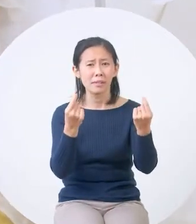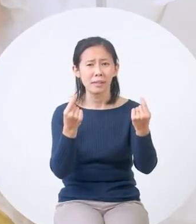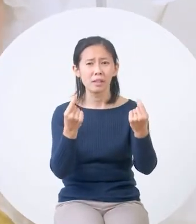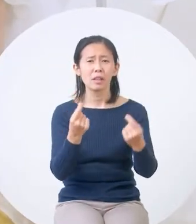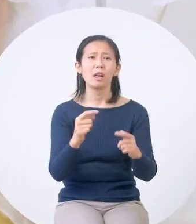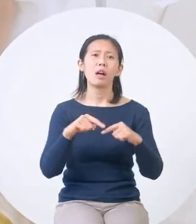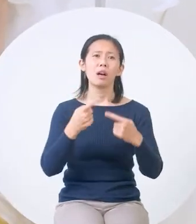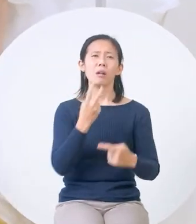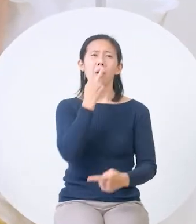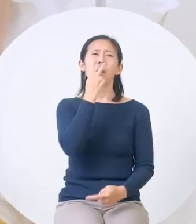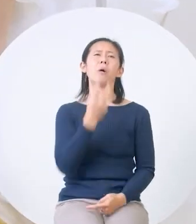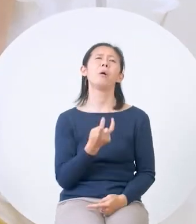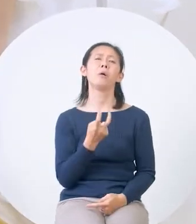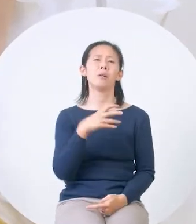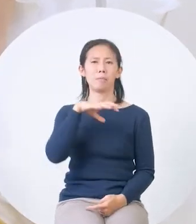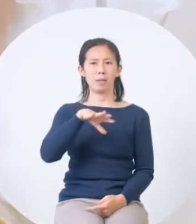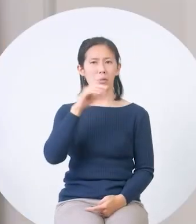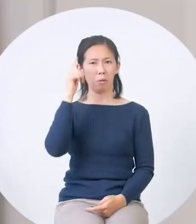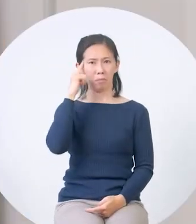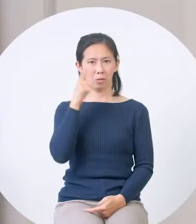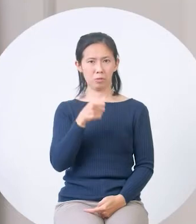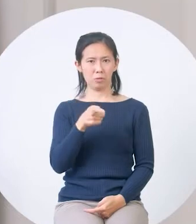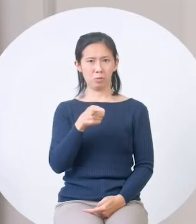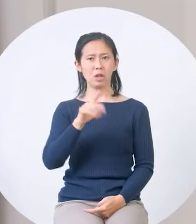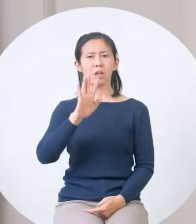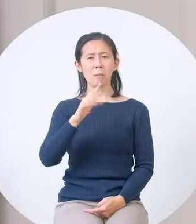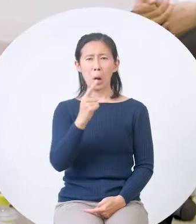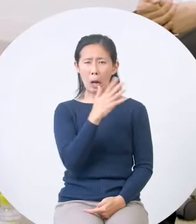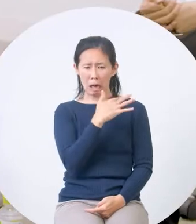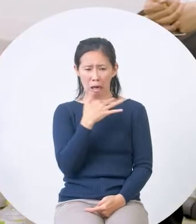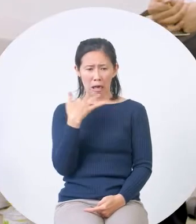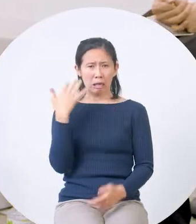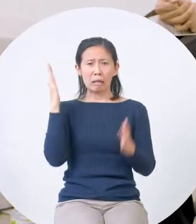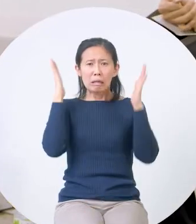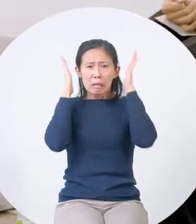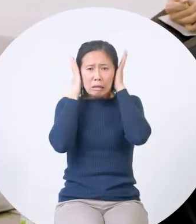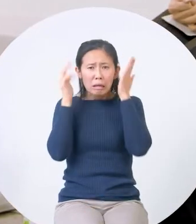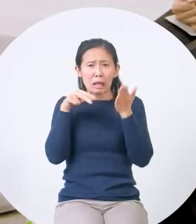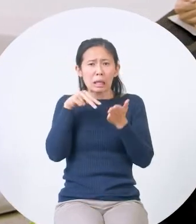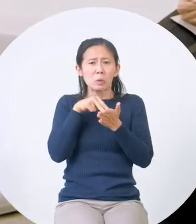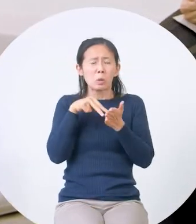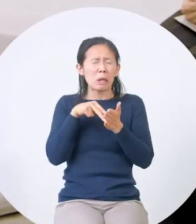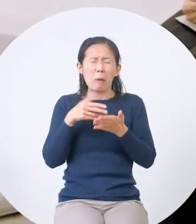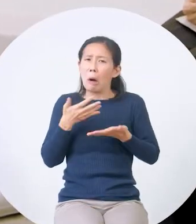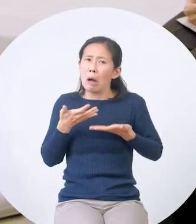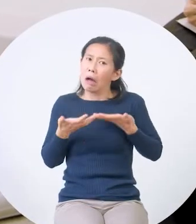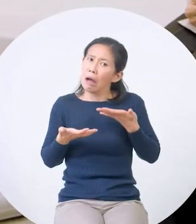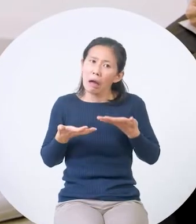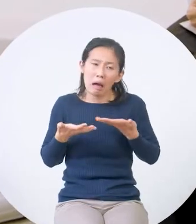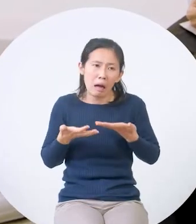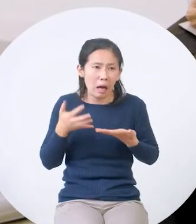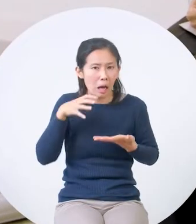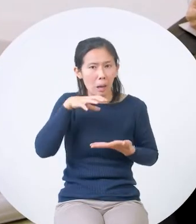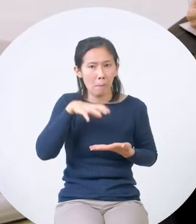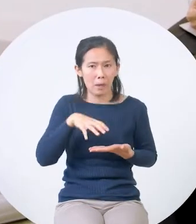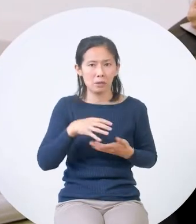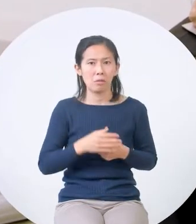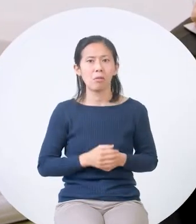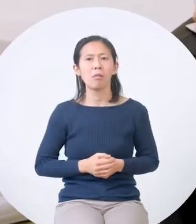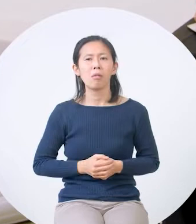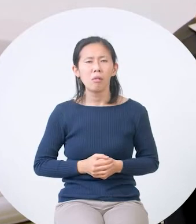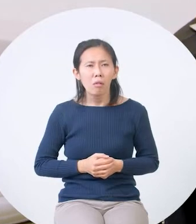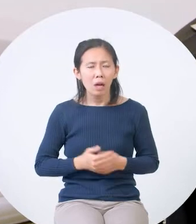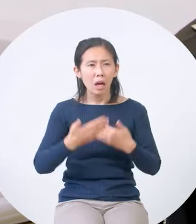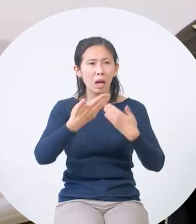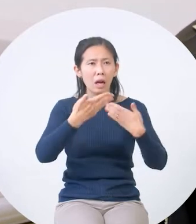ってする場所だと思うんですけど、私たちにとっては一番落ち着けない場所で、個室がゆえに壁